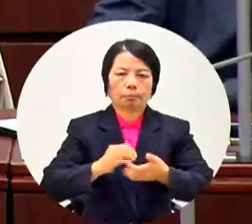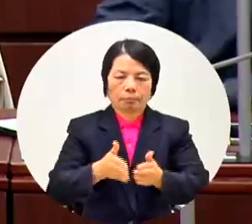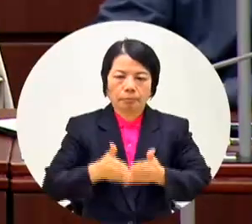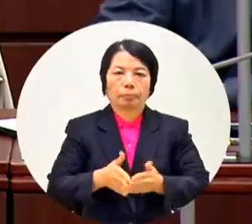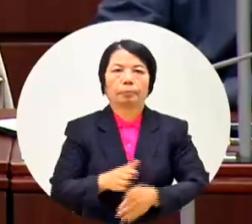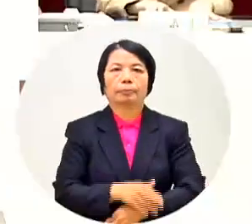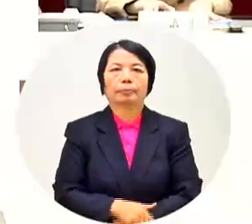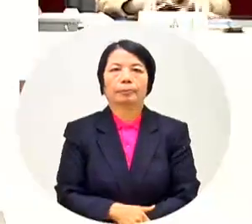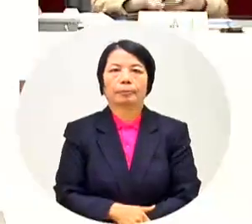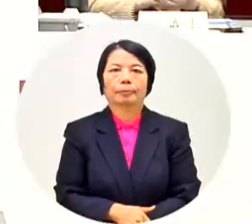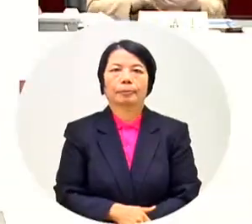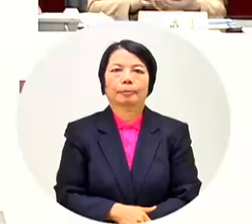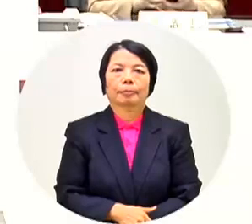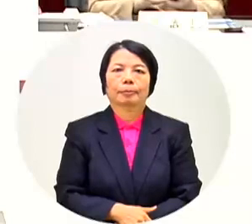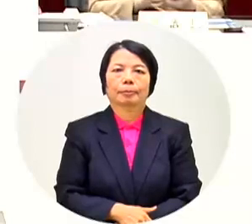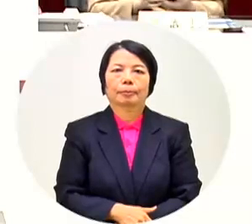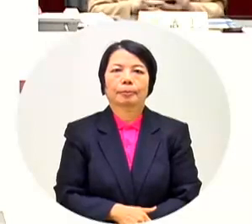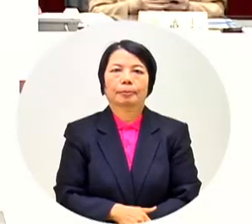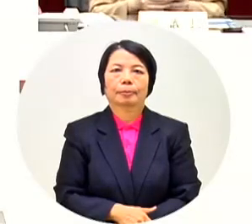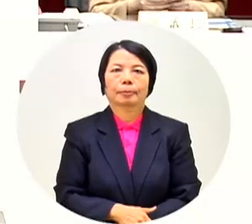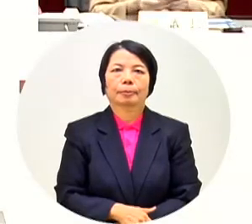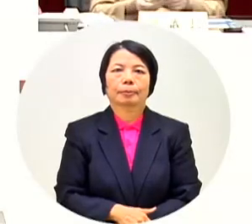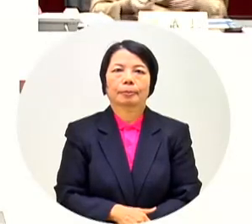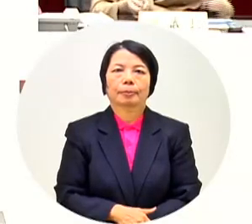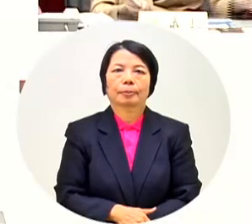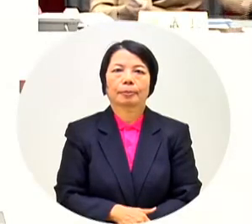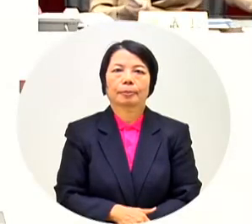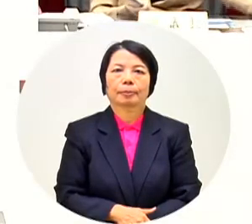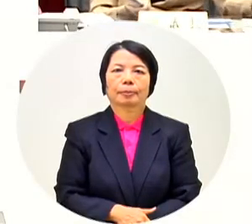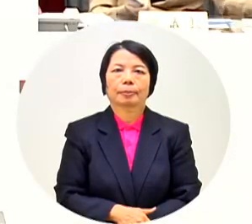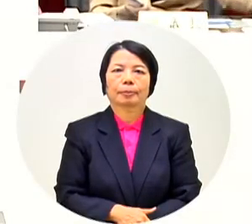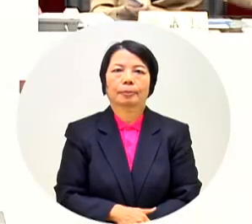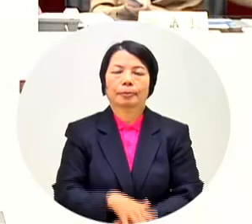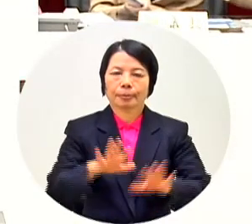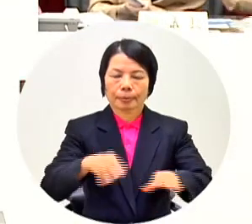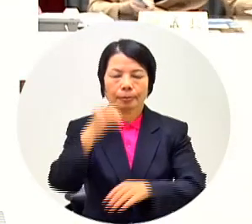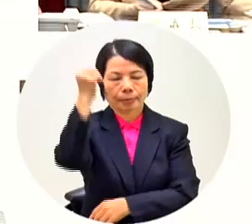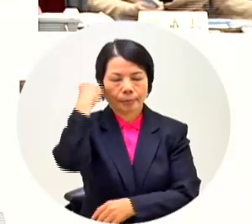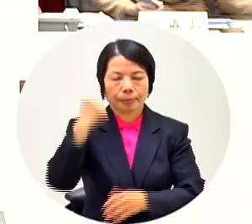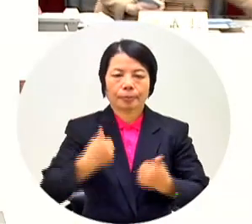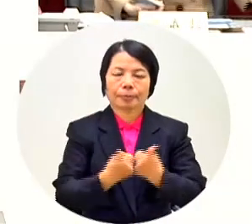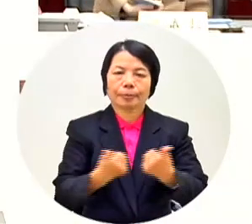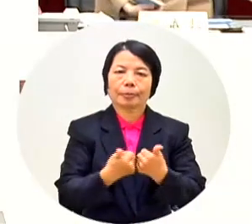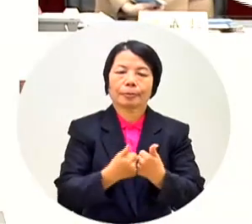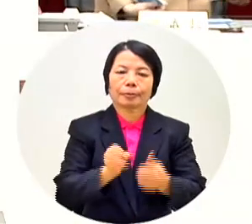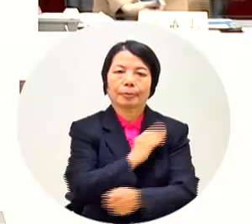谢谢。 好，那早上议程结束了哈，下午3点继续哈。